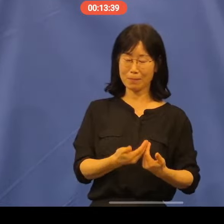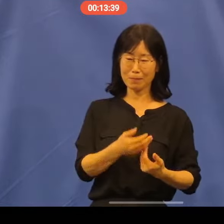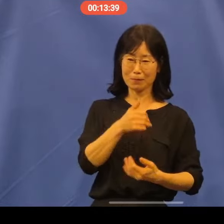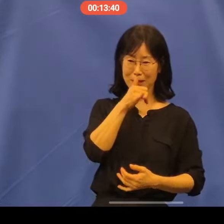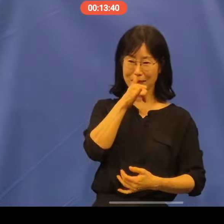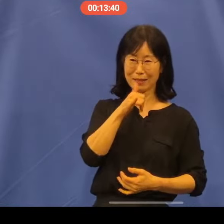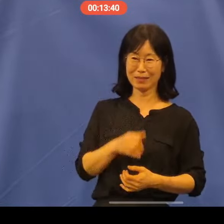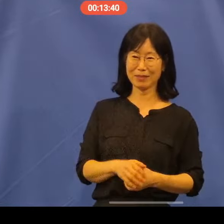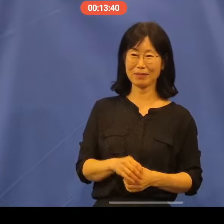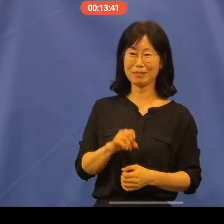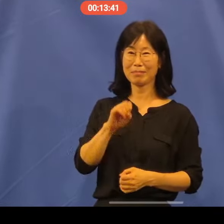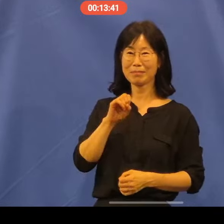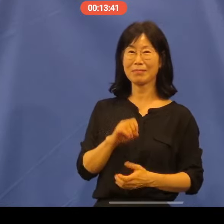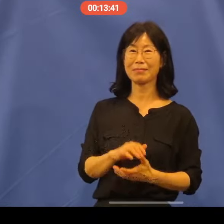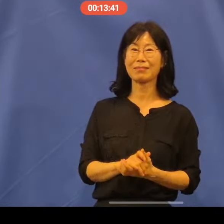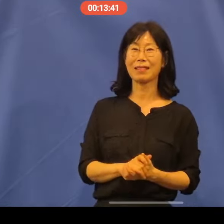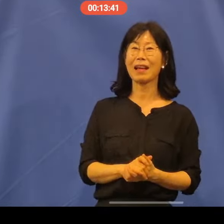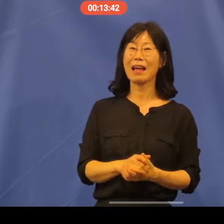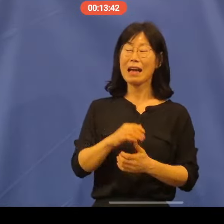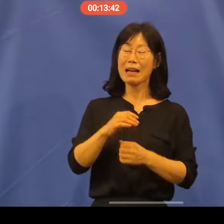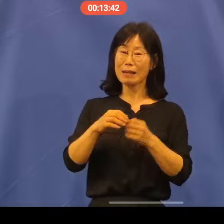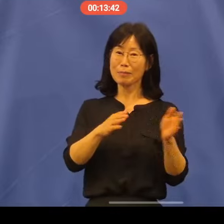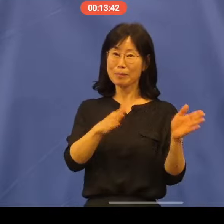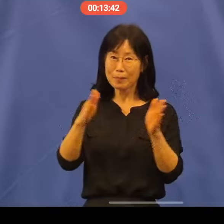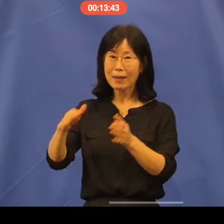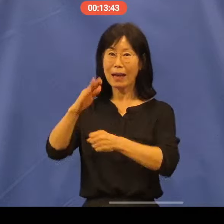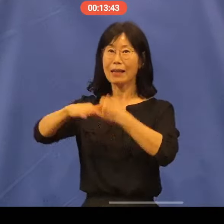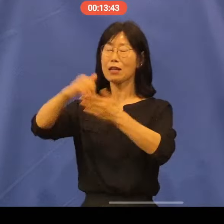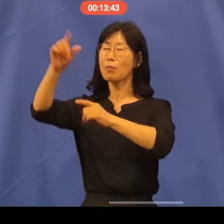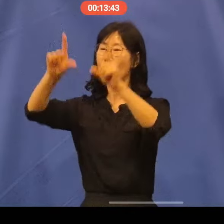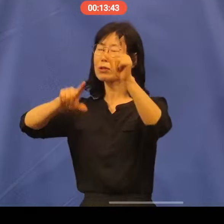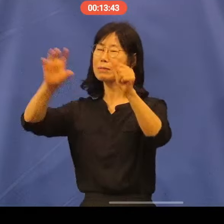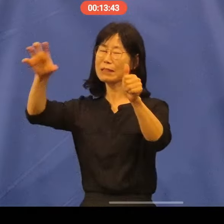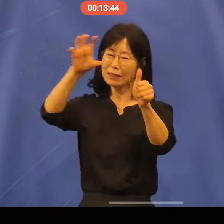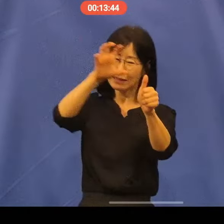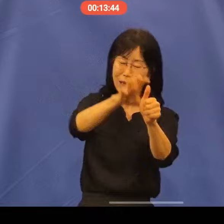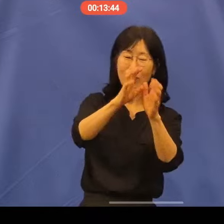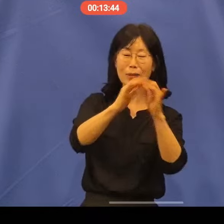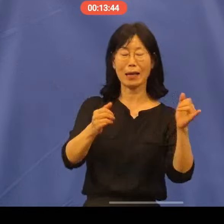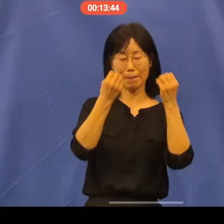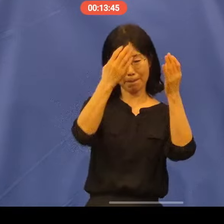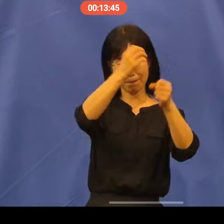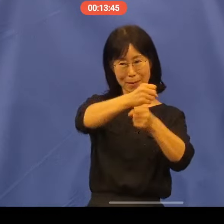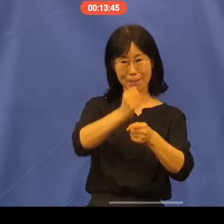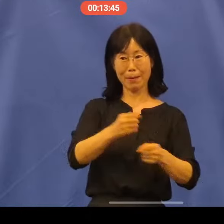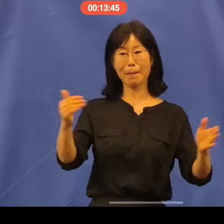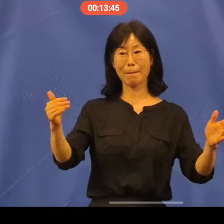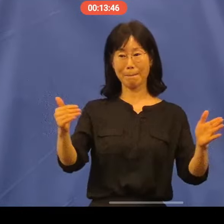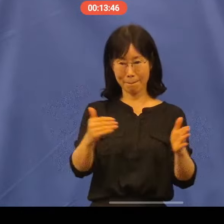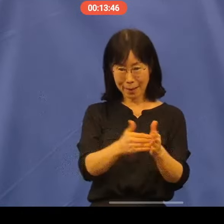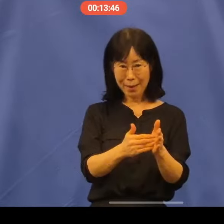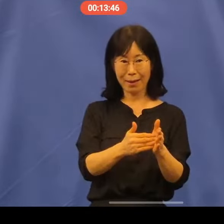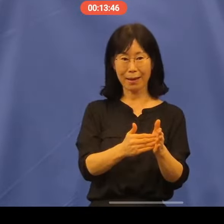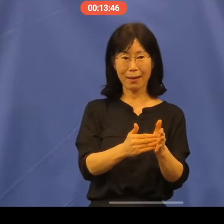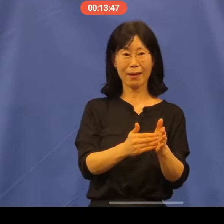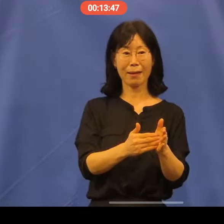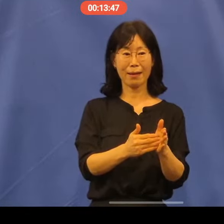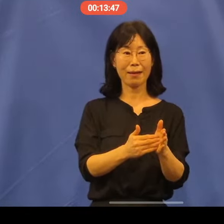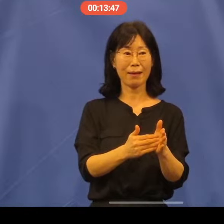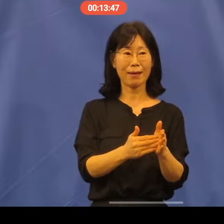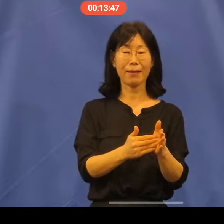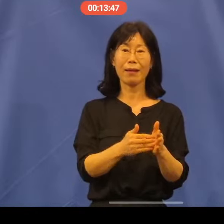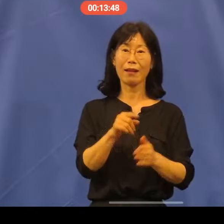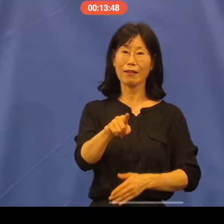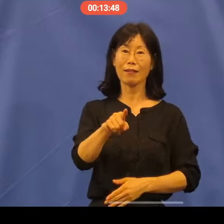완벽한 하나님의 형상대로 지었다는 거예요. 그죠? 여러분, 이 그 하나님의 형상대로 지음받은 이 계획을